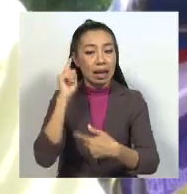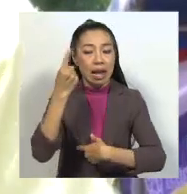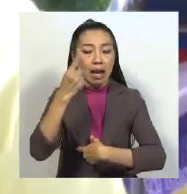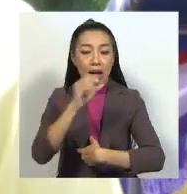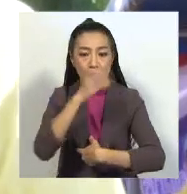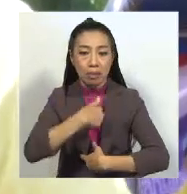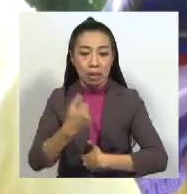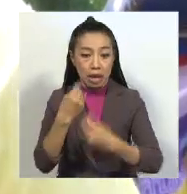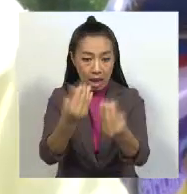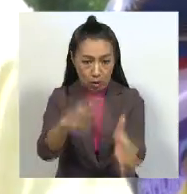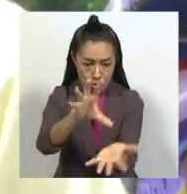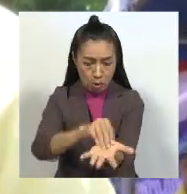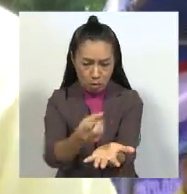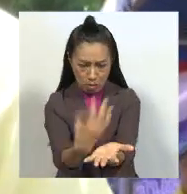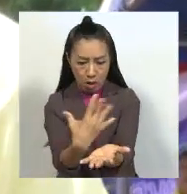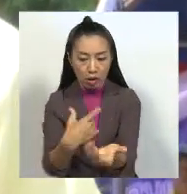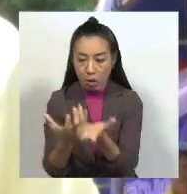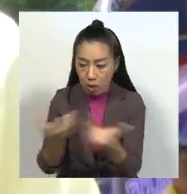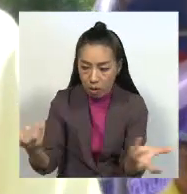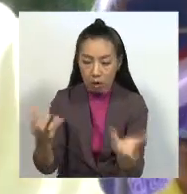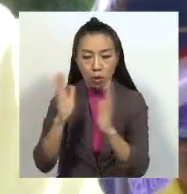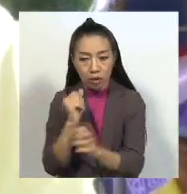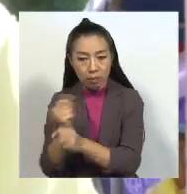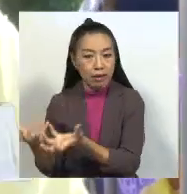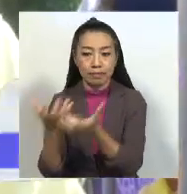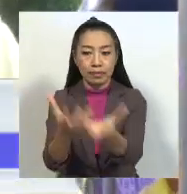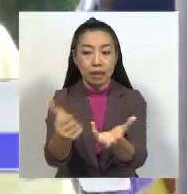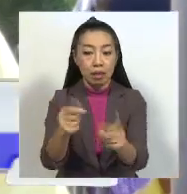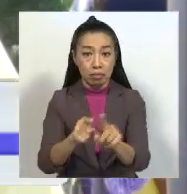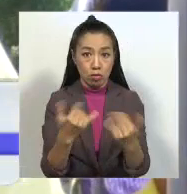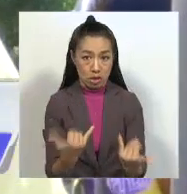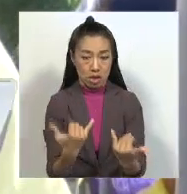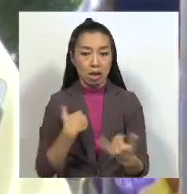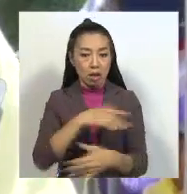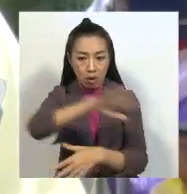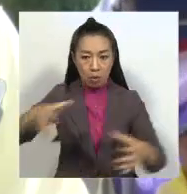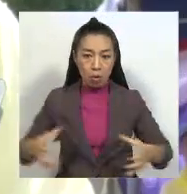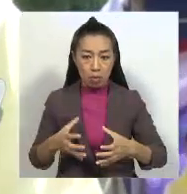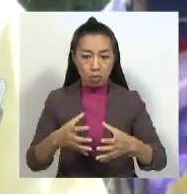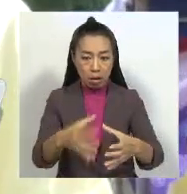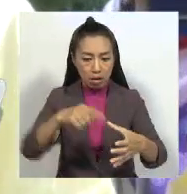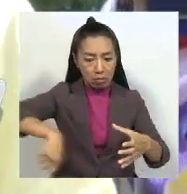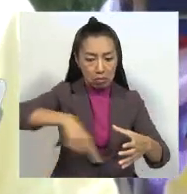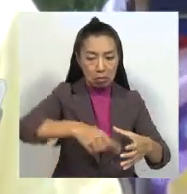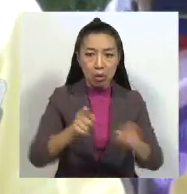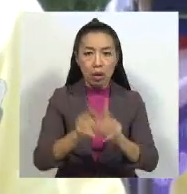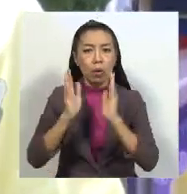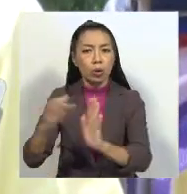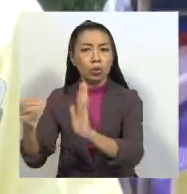าข้อมูลมาเราพร้อมที่จะส่งข้าวส่งของไปเป็นอย่างวันนี้ครับเรามีภาคีเครือข่ายเยอะมากนะครับคือคนที่อยู่กรุงเ